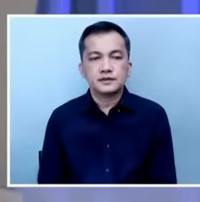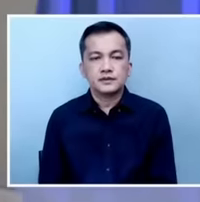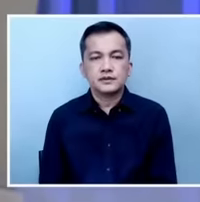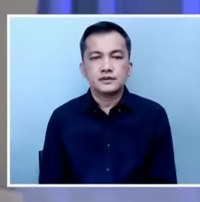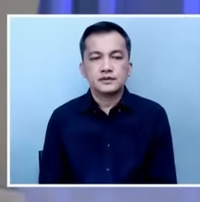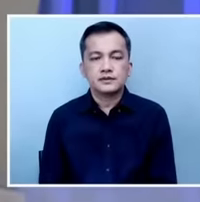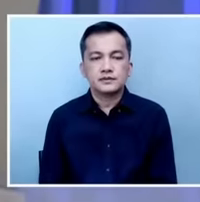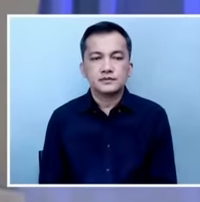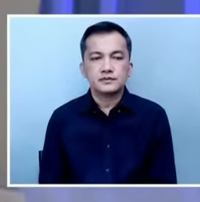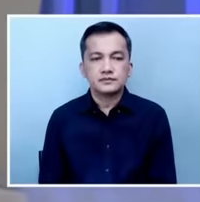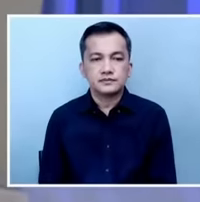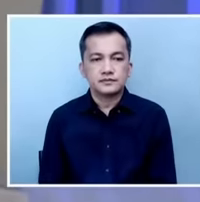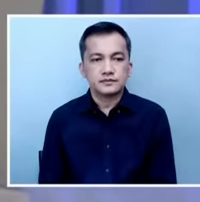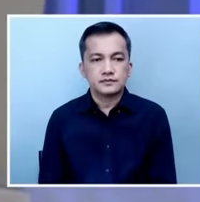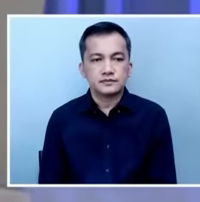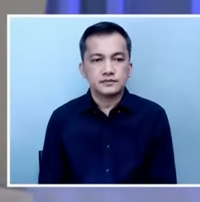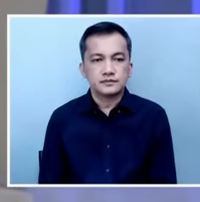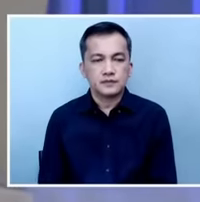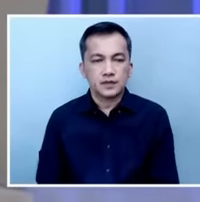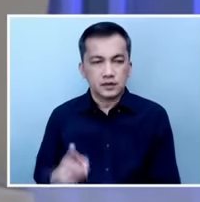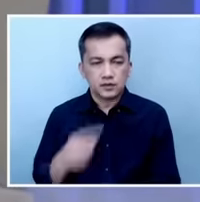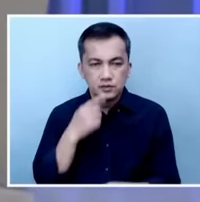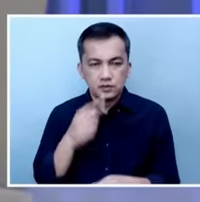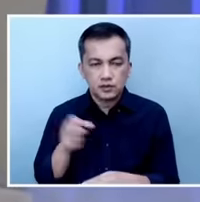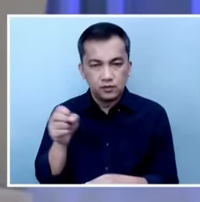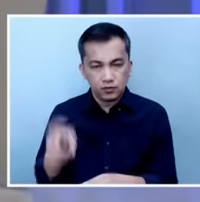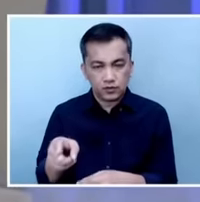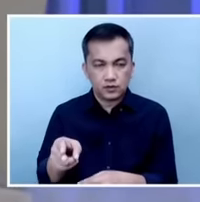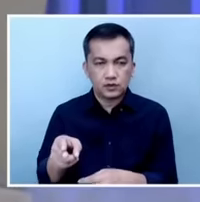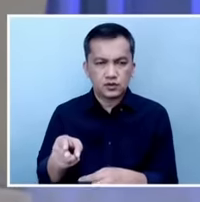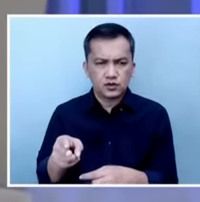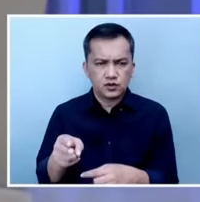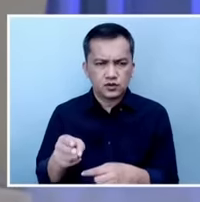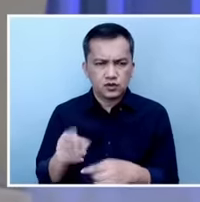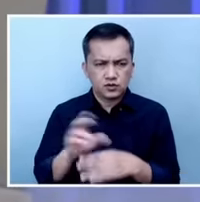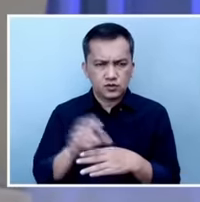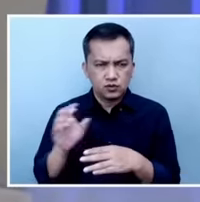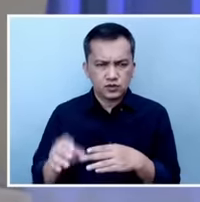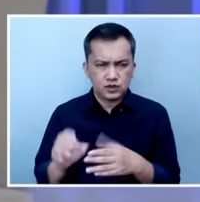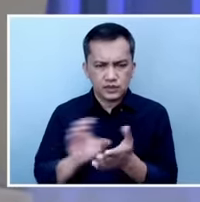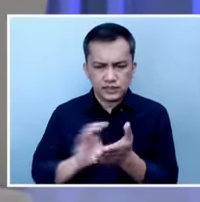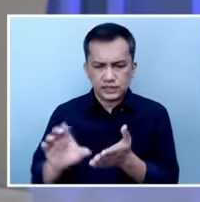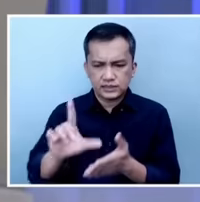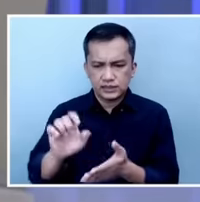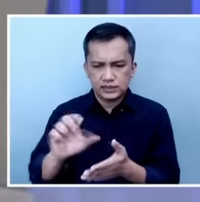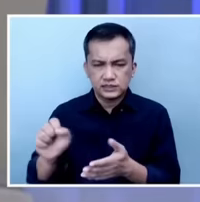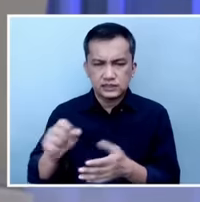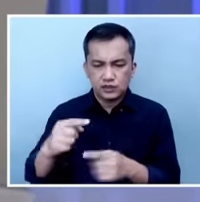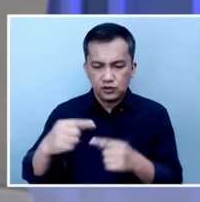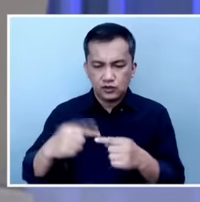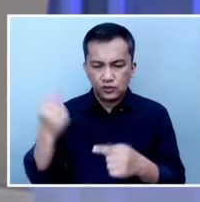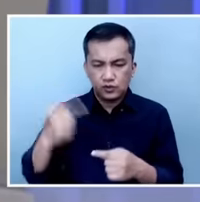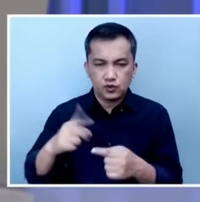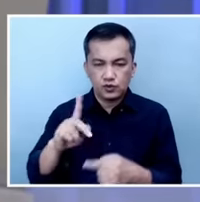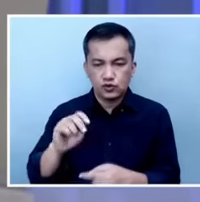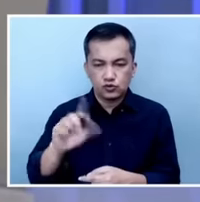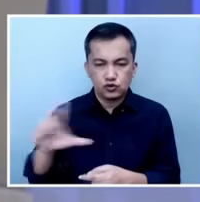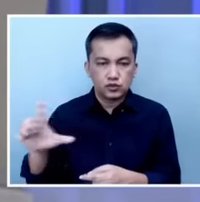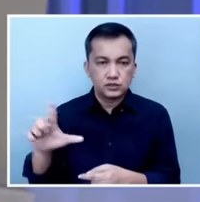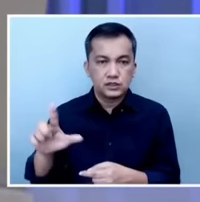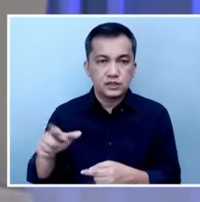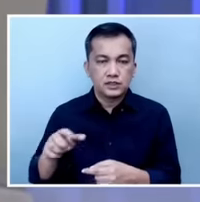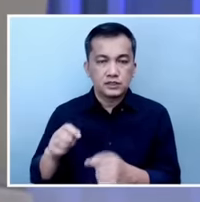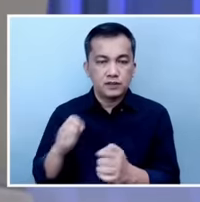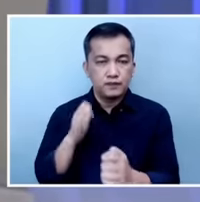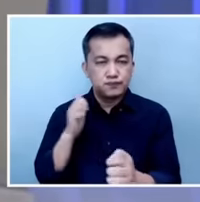Tiwala ang Toll Regulatory Board na maipapatupad ang total cashless toll collection sa lahat ng pangunahing expressway sa